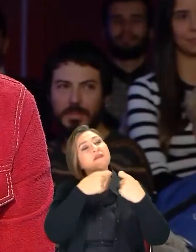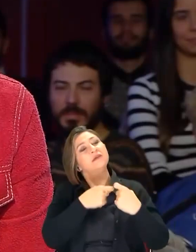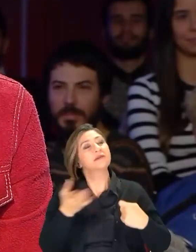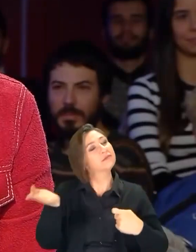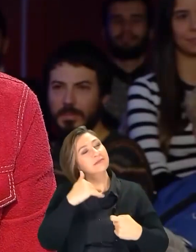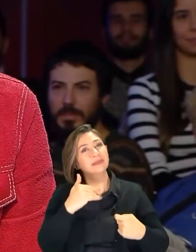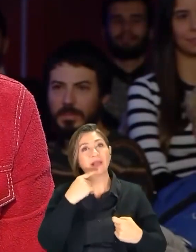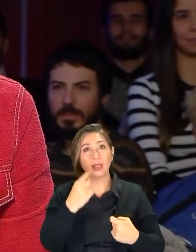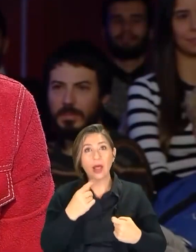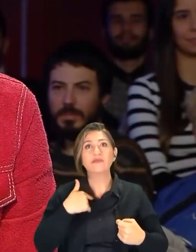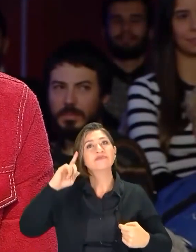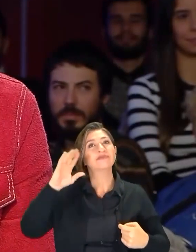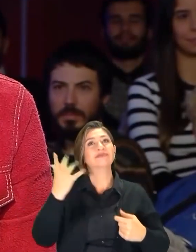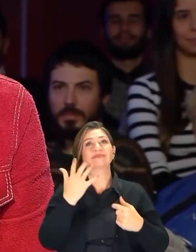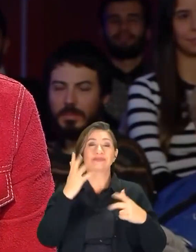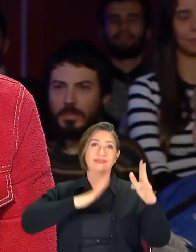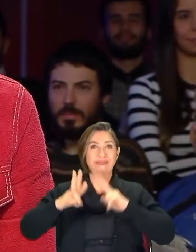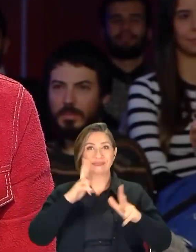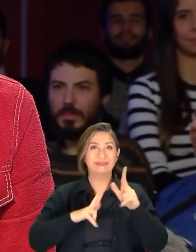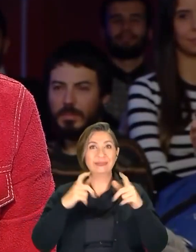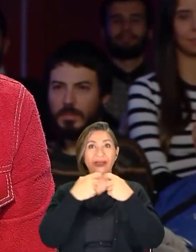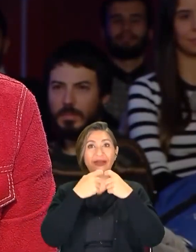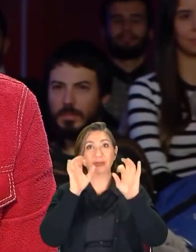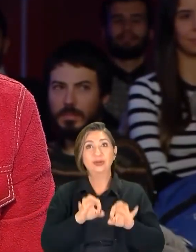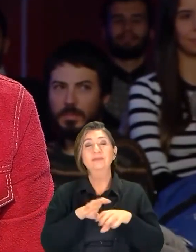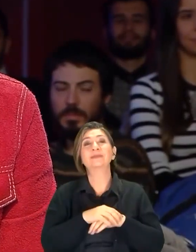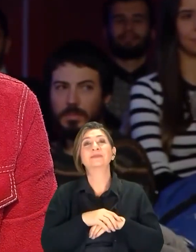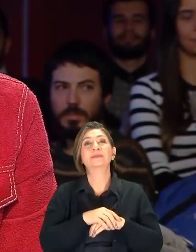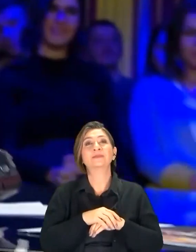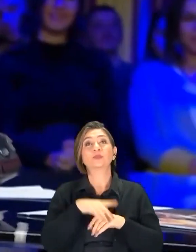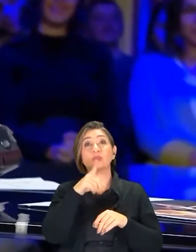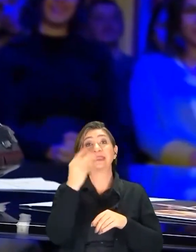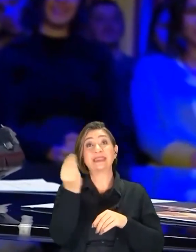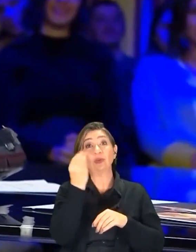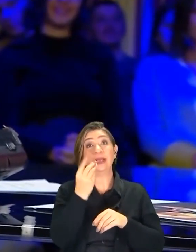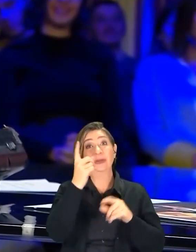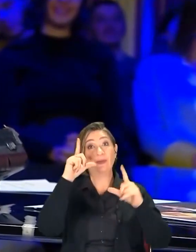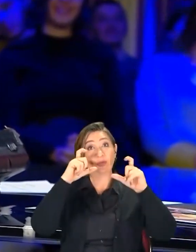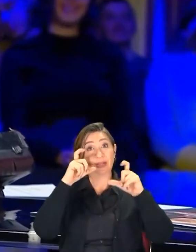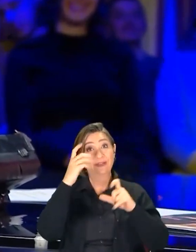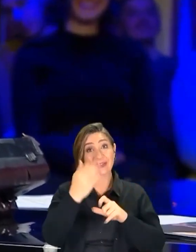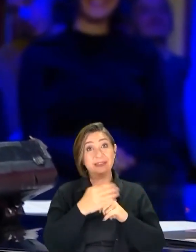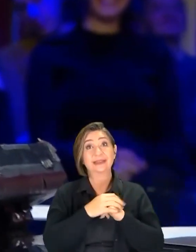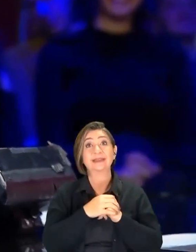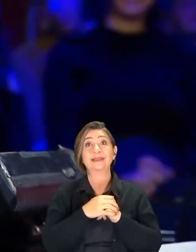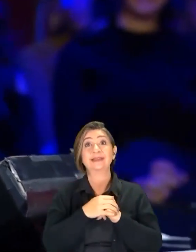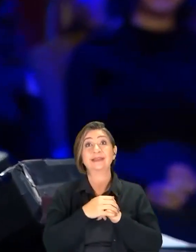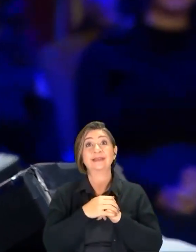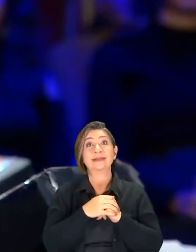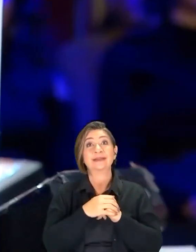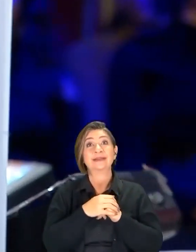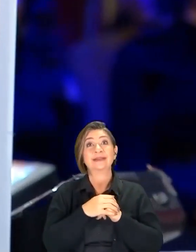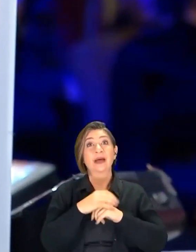yaptılar Meydan okudular H Bu da E yine güzel bir fotoğrafın Ondan sonra